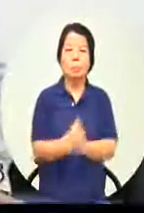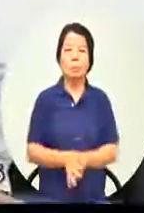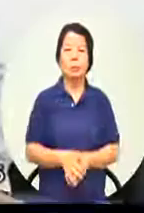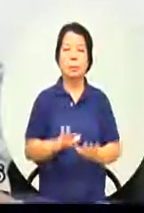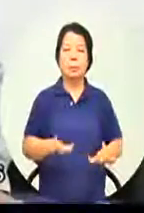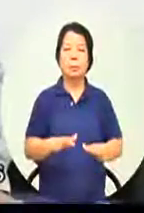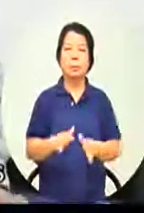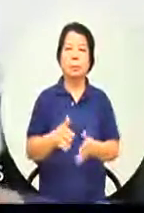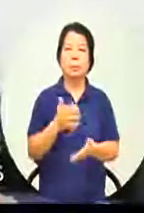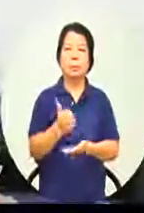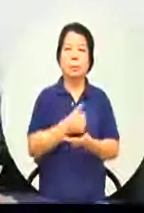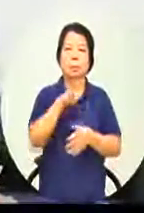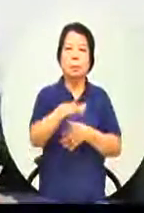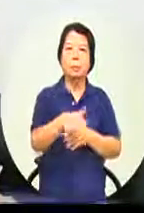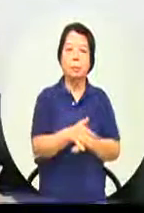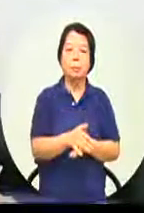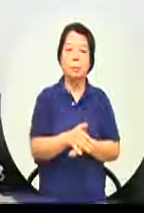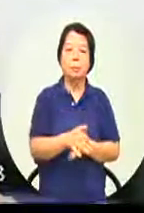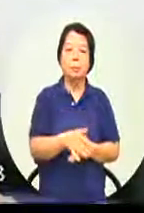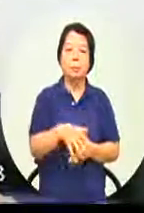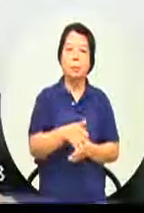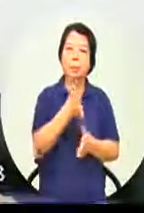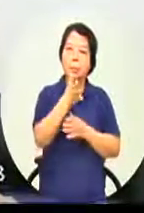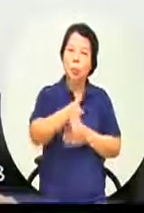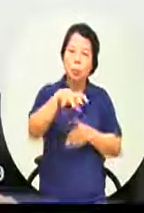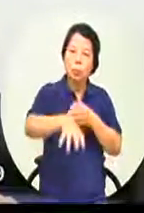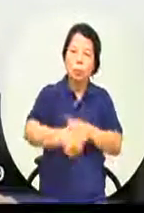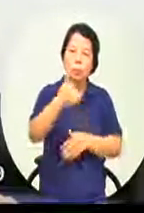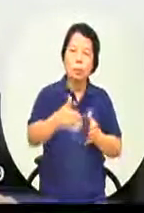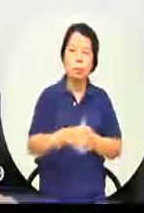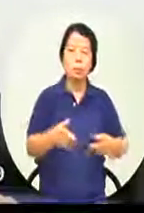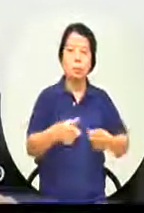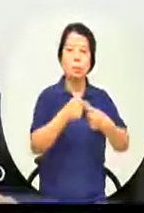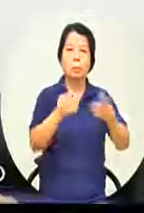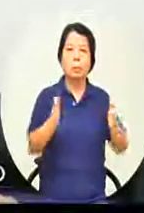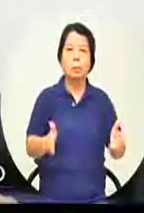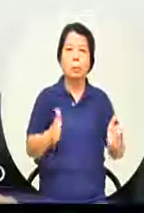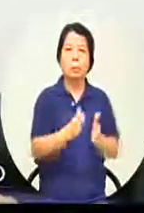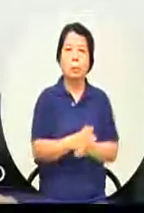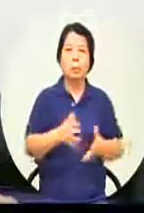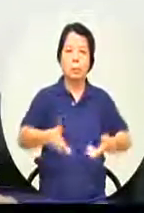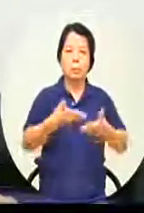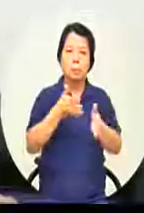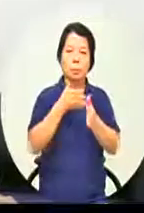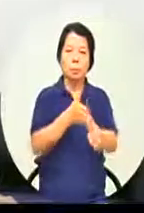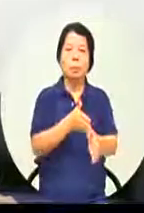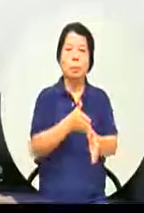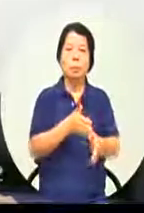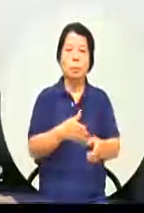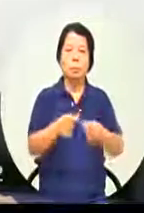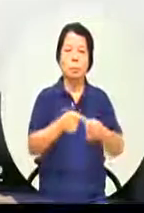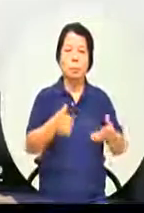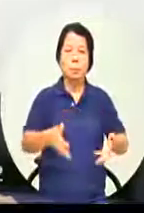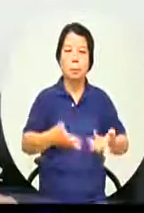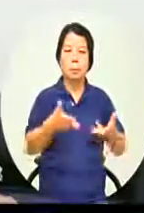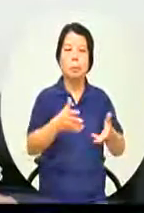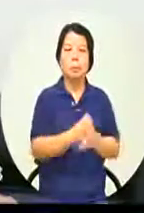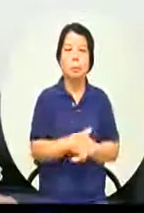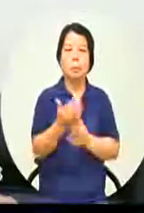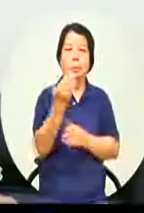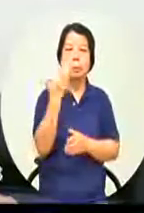的一期的工程的进度，我想其实轻轨捷运的一期从之